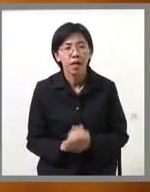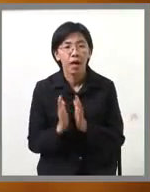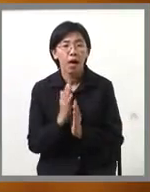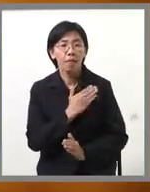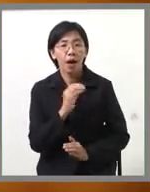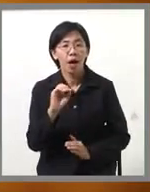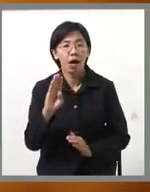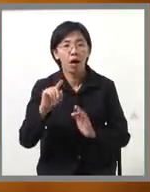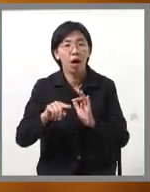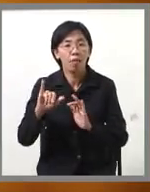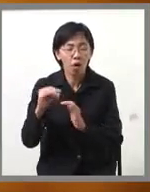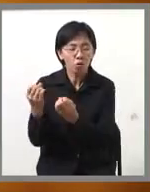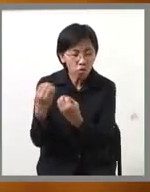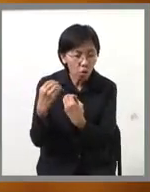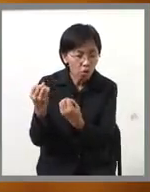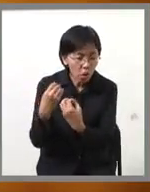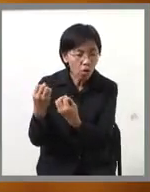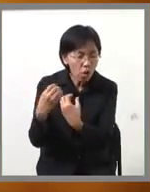หลวงพ่อโบยก็คือว่า